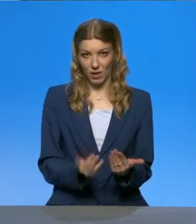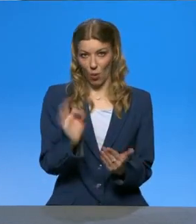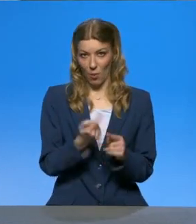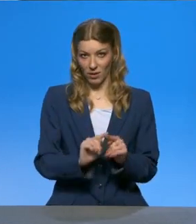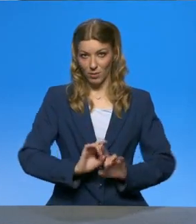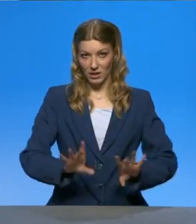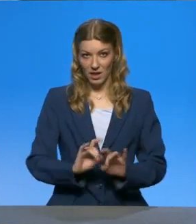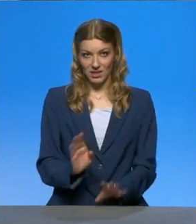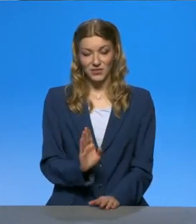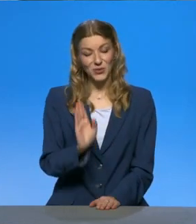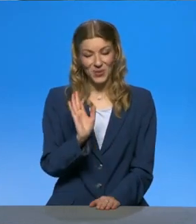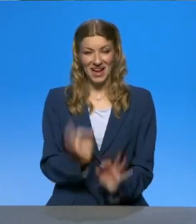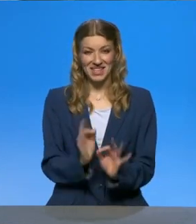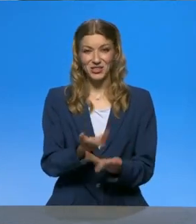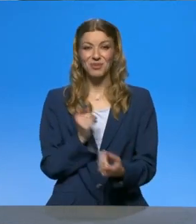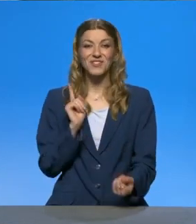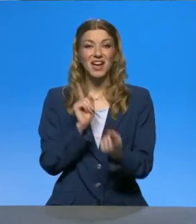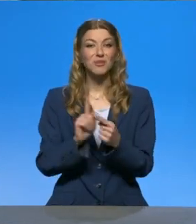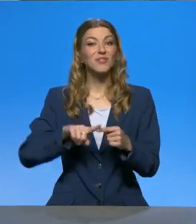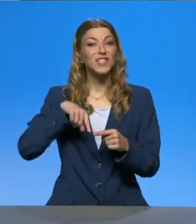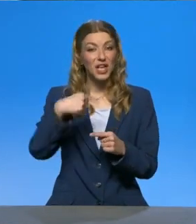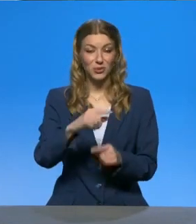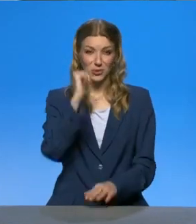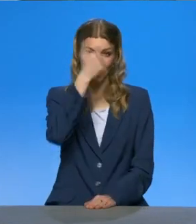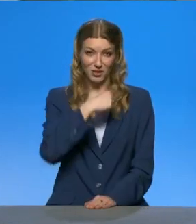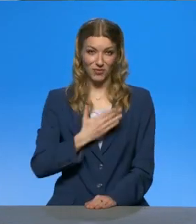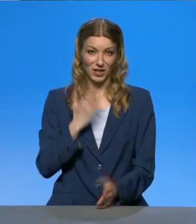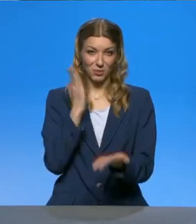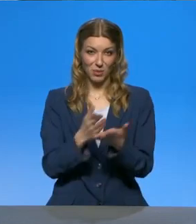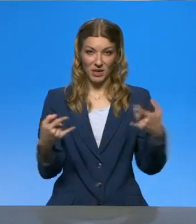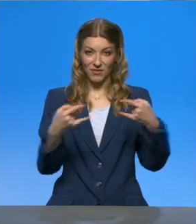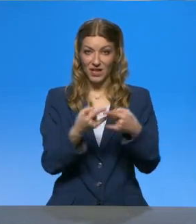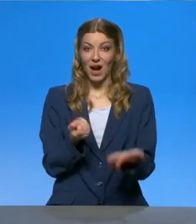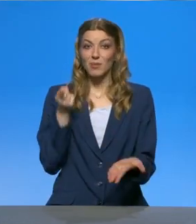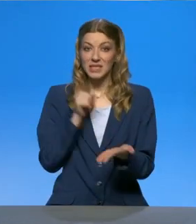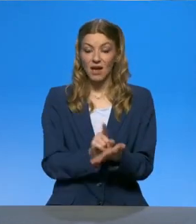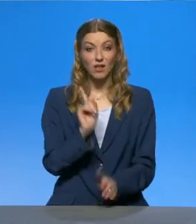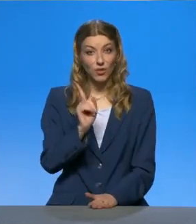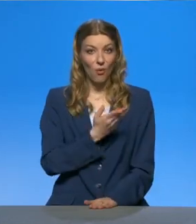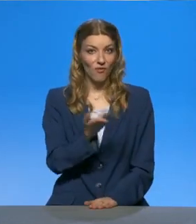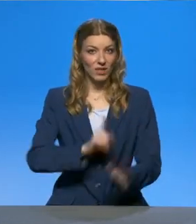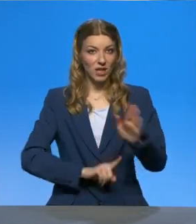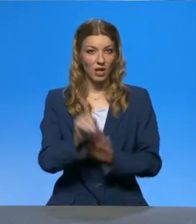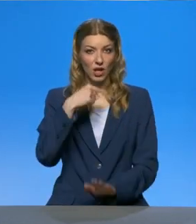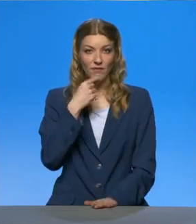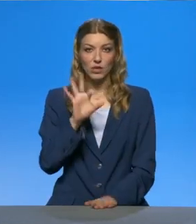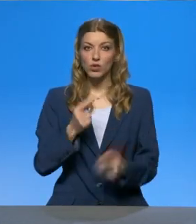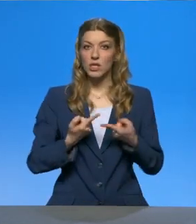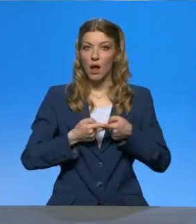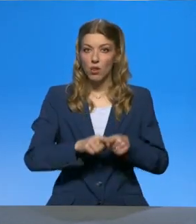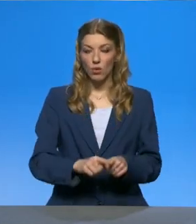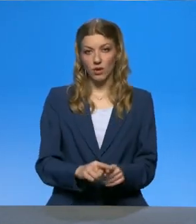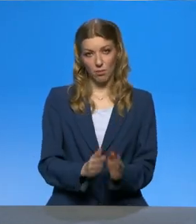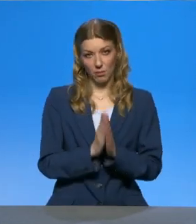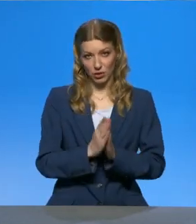конечно, встретимся с вами в следующем году в наших прямых эфирах обязательно. Но, тем не менее, вот вы заговорили о технологиях. Владимир, а как, скажите,